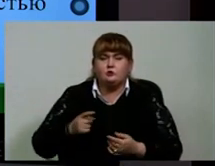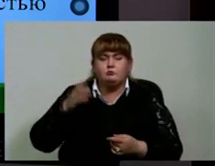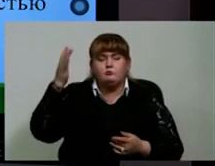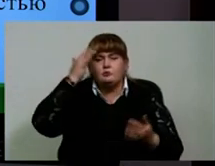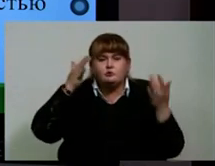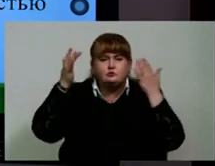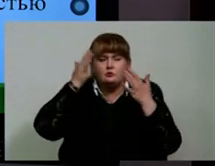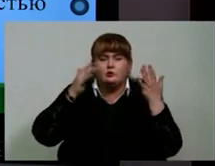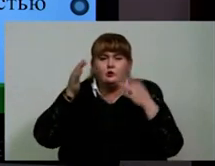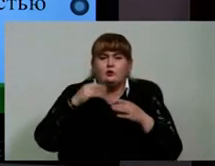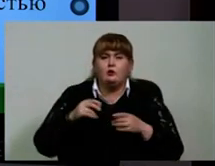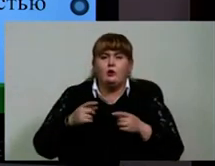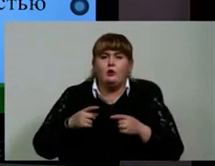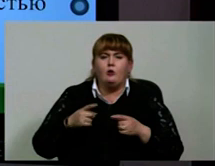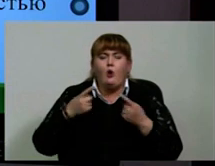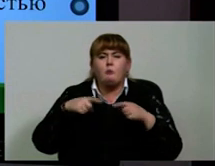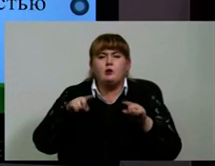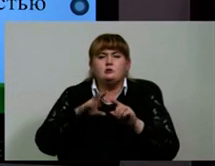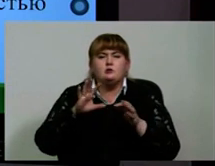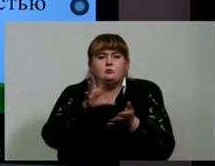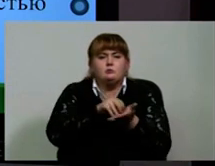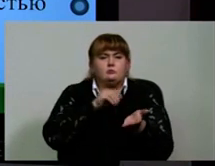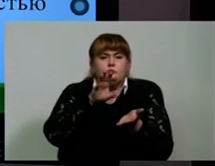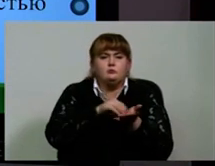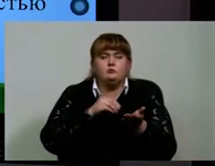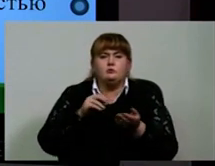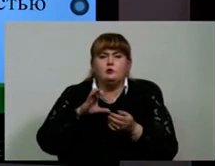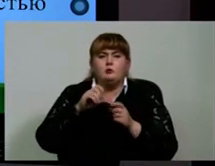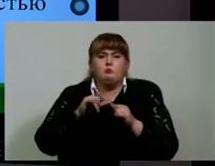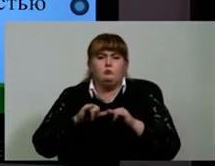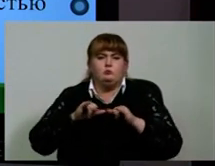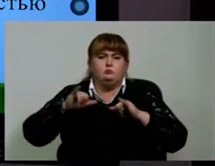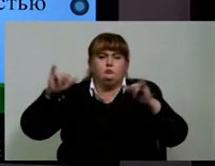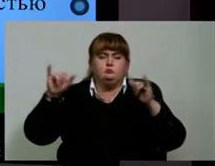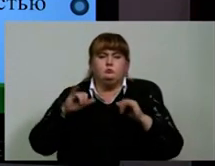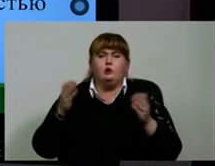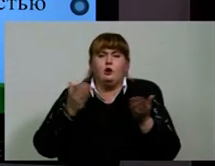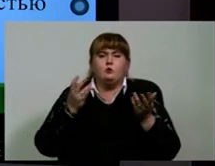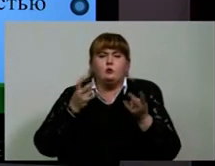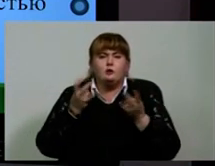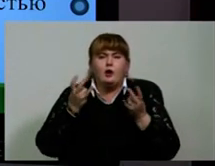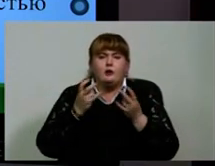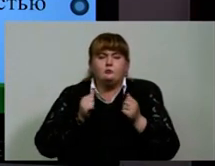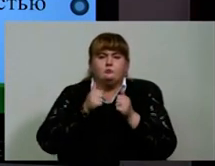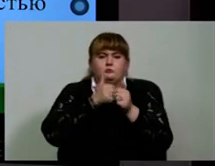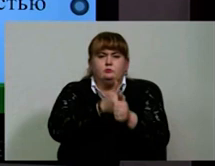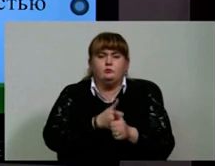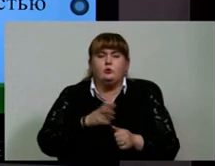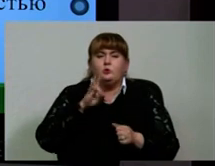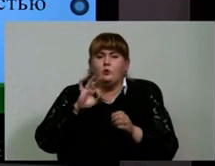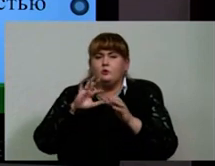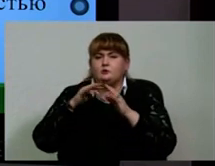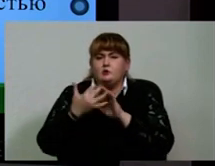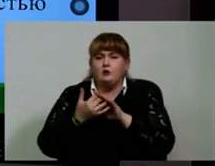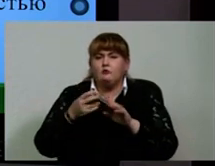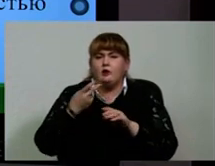мечты, образец для подражания, символ прогресса, к которому надо стремиться. Но деревня